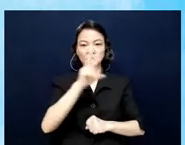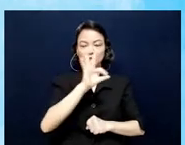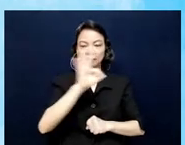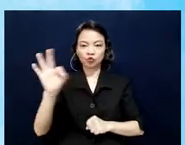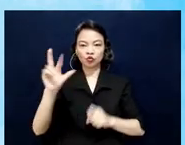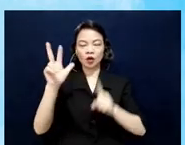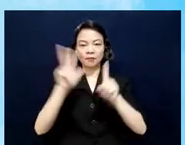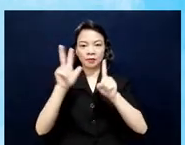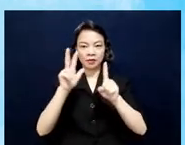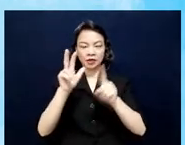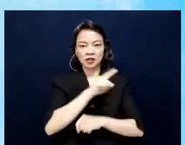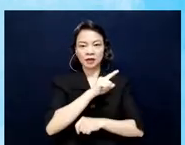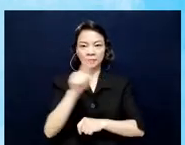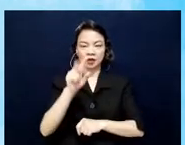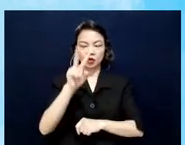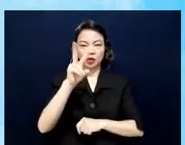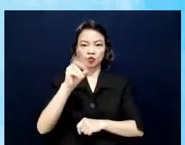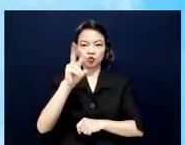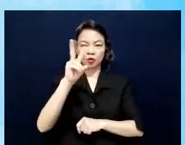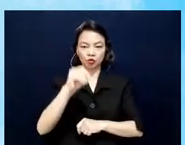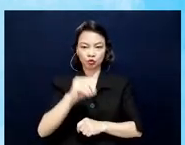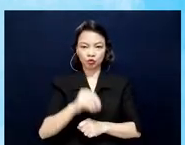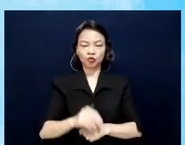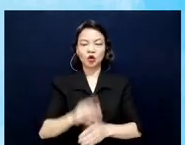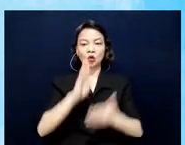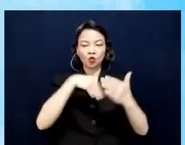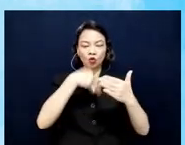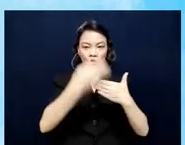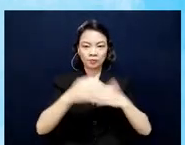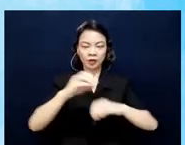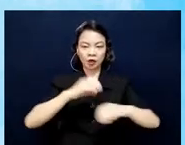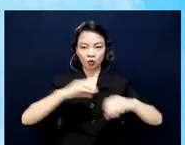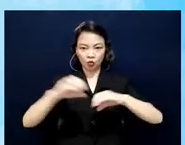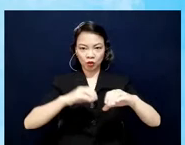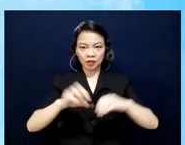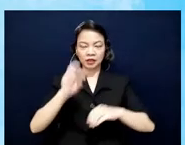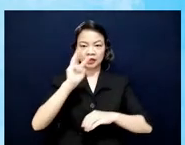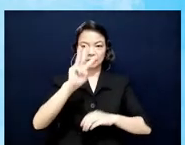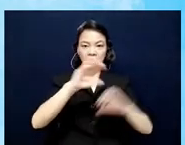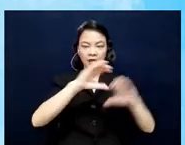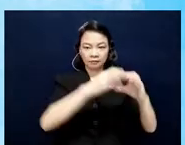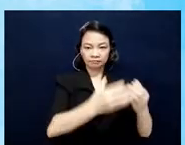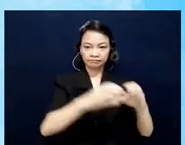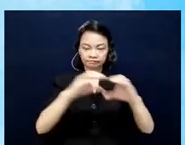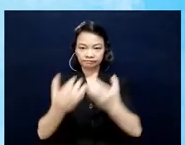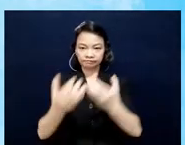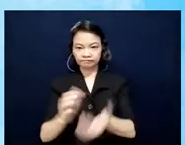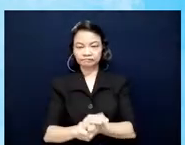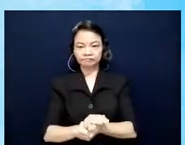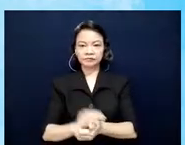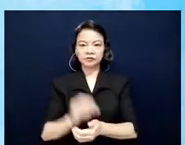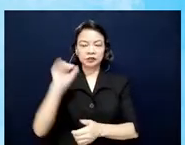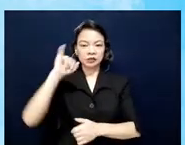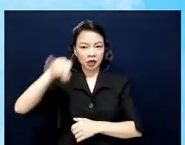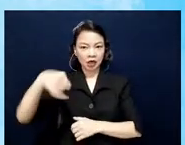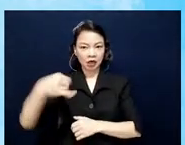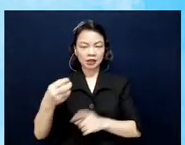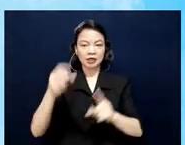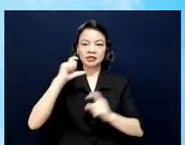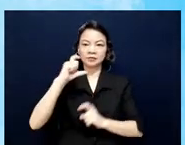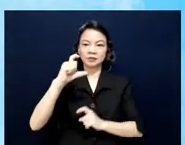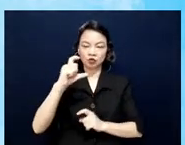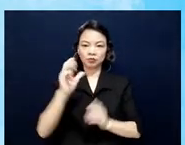2020. Program ini dilaksanakan di tiga area yaitu Jagakarsa, Cibinong, dan